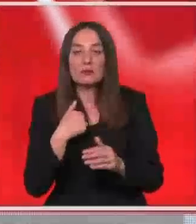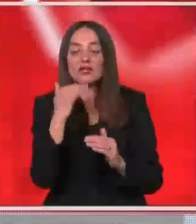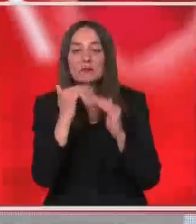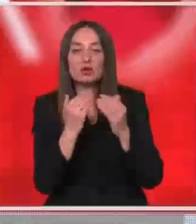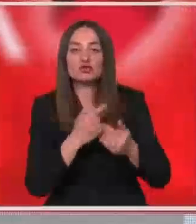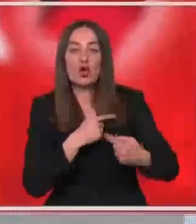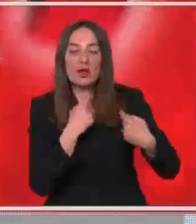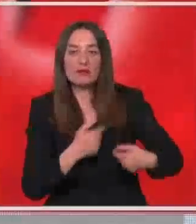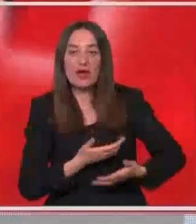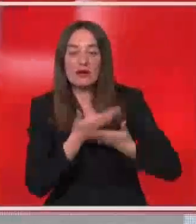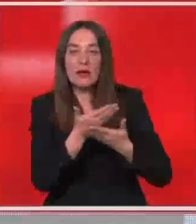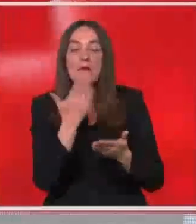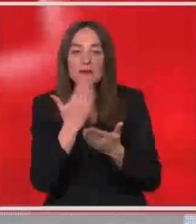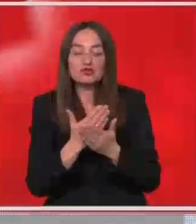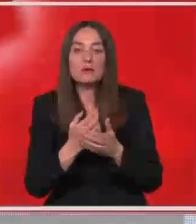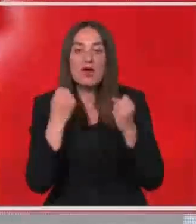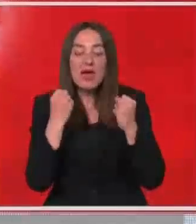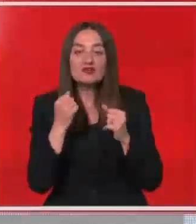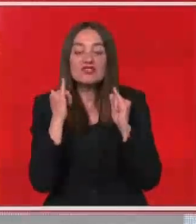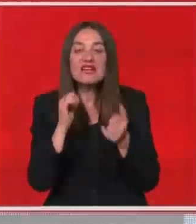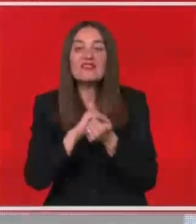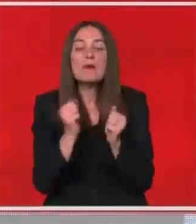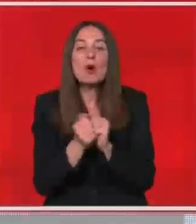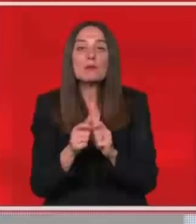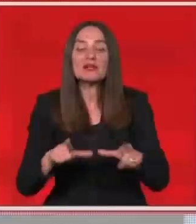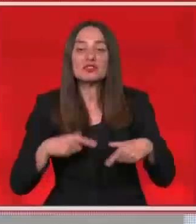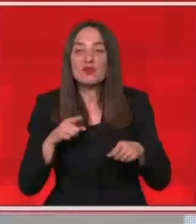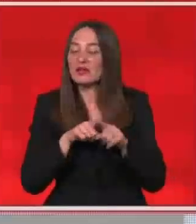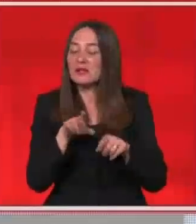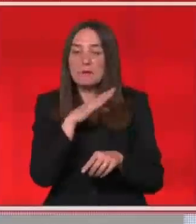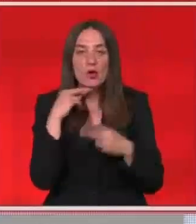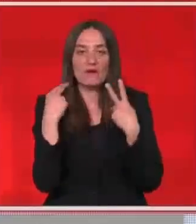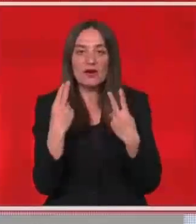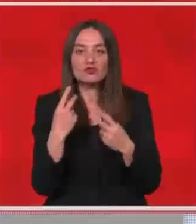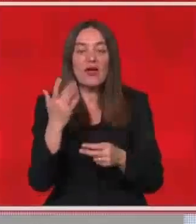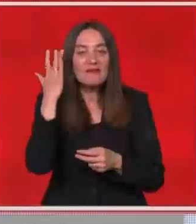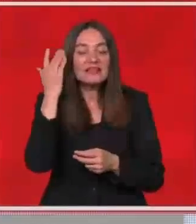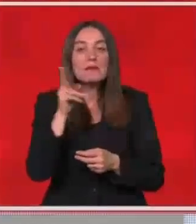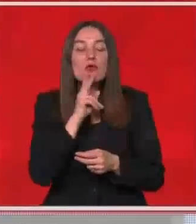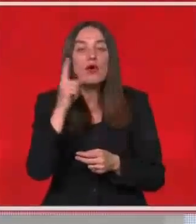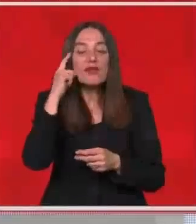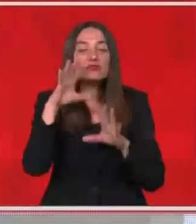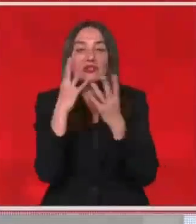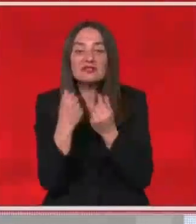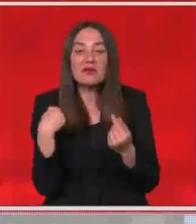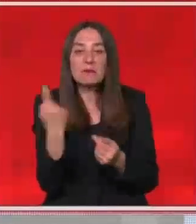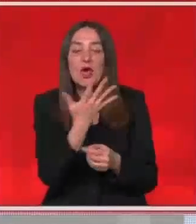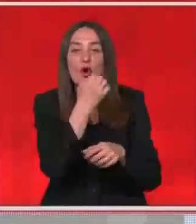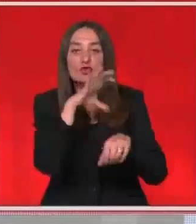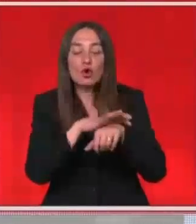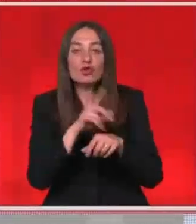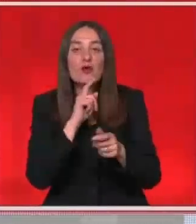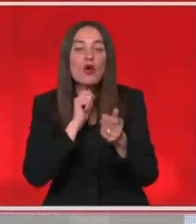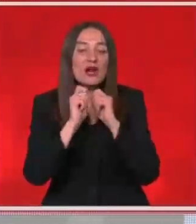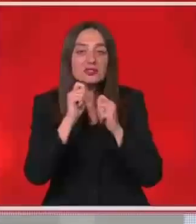solidarni i bit ćemo jači, ali sada je borba za živote takođe isto veoma važna. Ne znam na koji način više svi mi od doktora koji